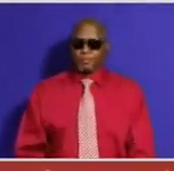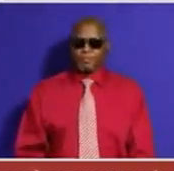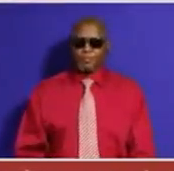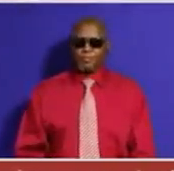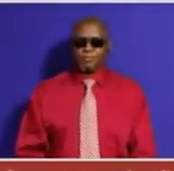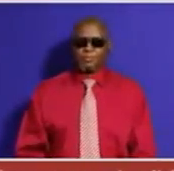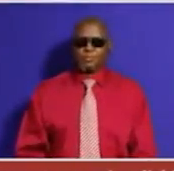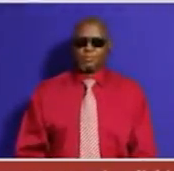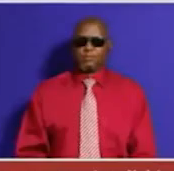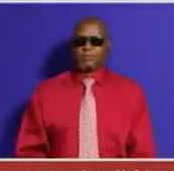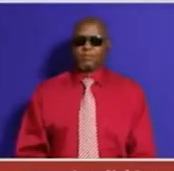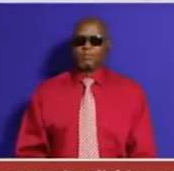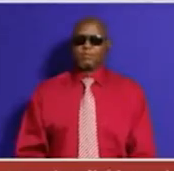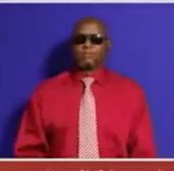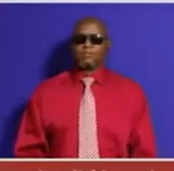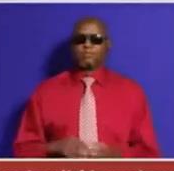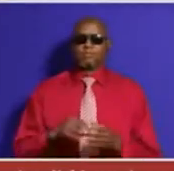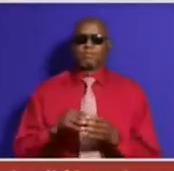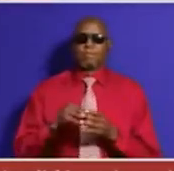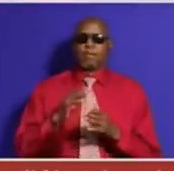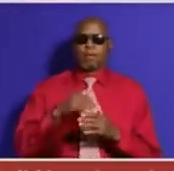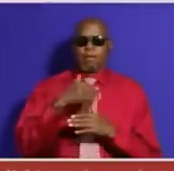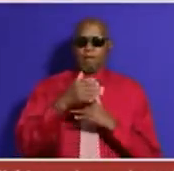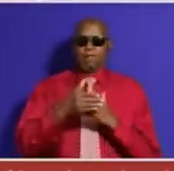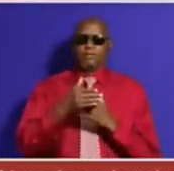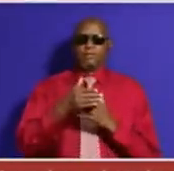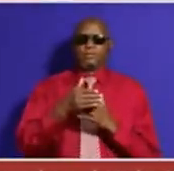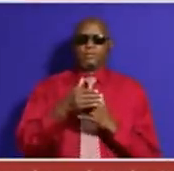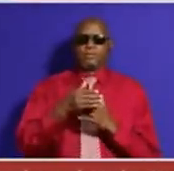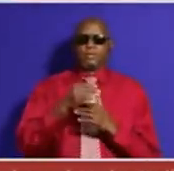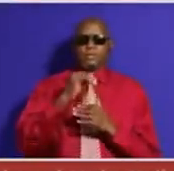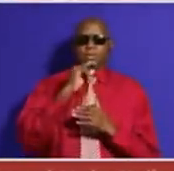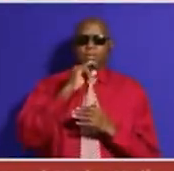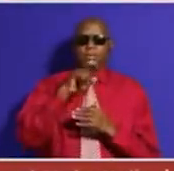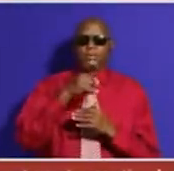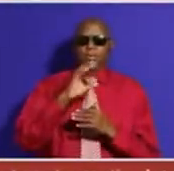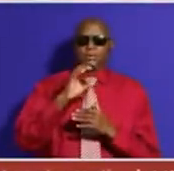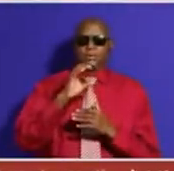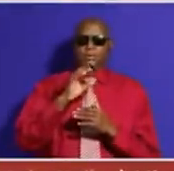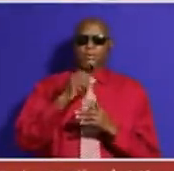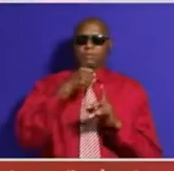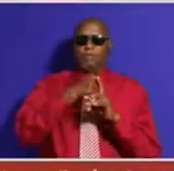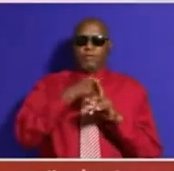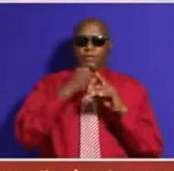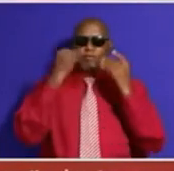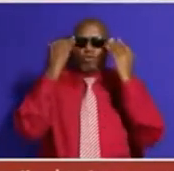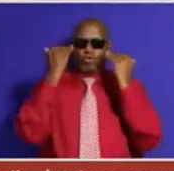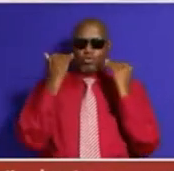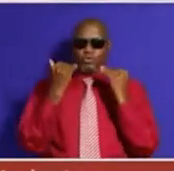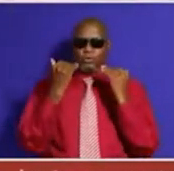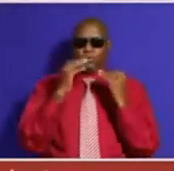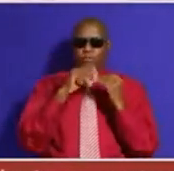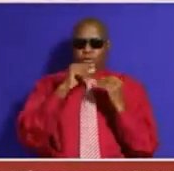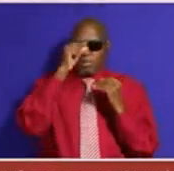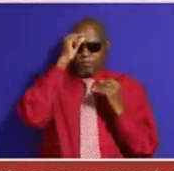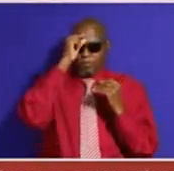Siku chache baada ya Jaji Mkuu Martha Koome kutetea mahakama dhidi ya tuhuma za ufisadi kutoka kwa serikali,